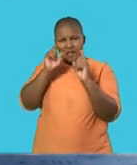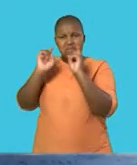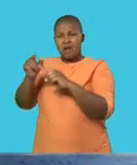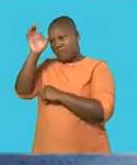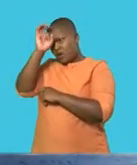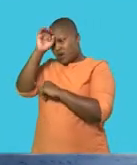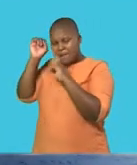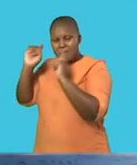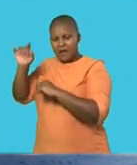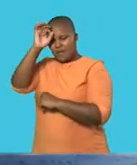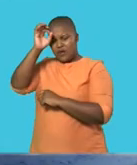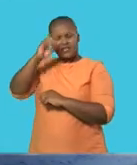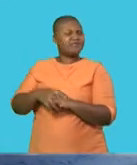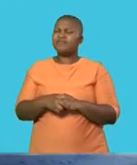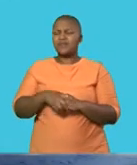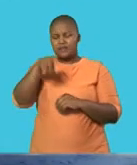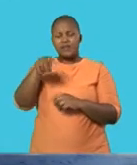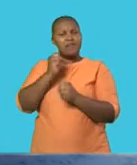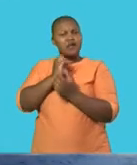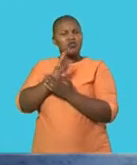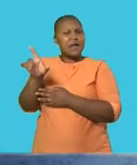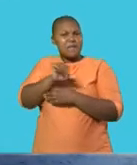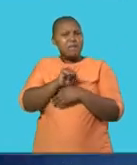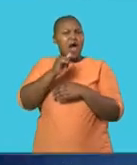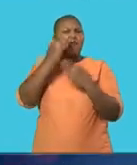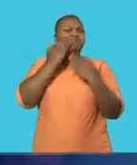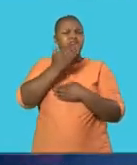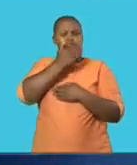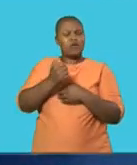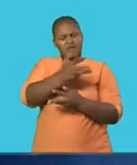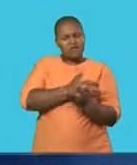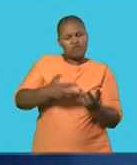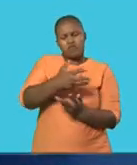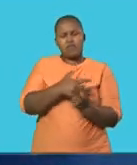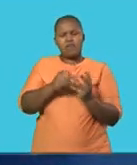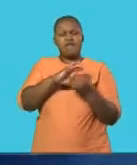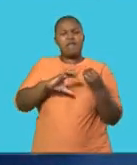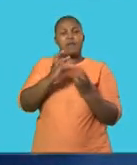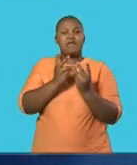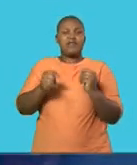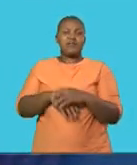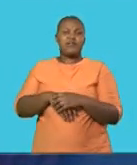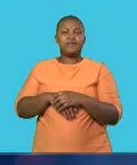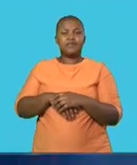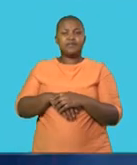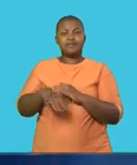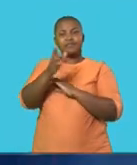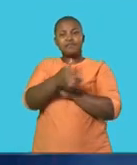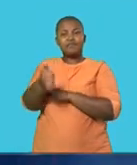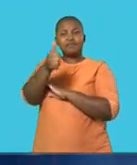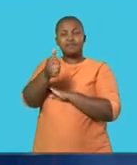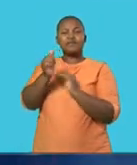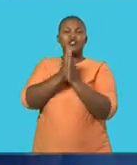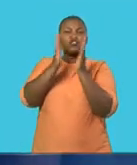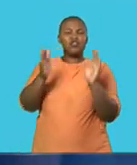maphoyisa. It's not going to work. We need to bring back those things of how do we fix it. Khona manjalo ukhomishana maphoyisa kwesifunda sasekolo Major